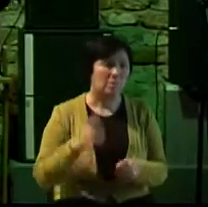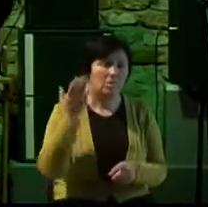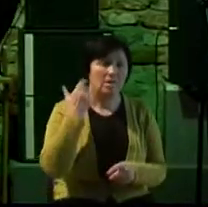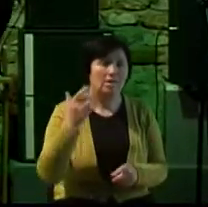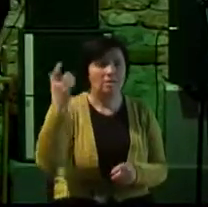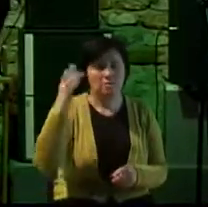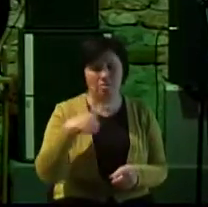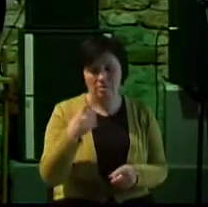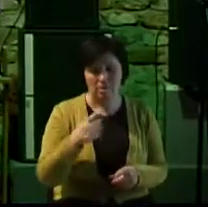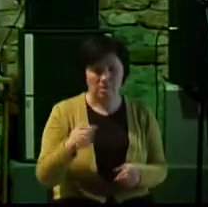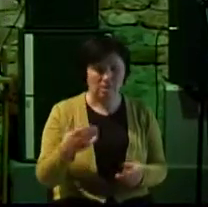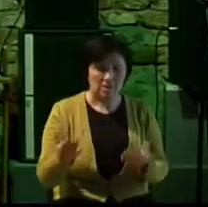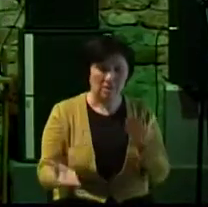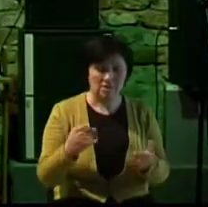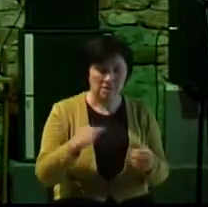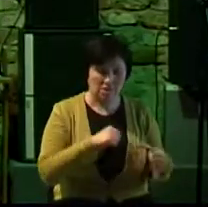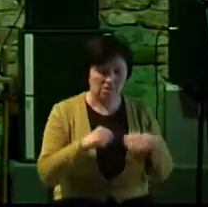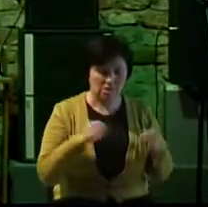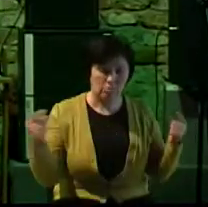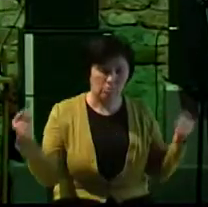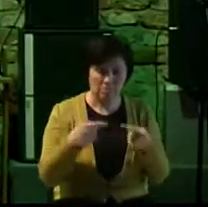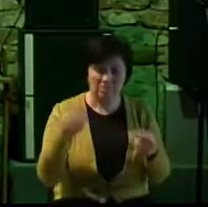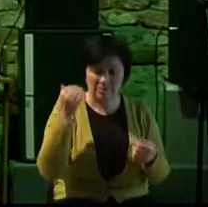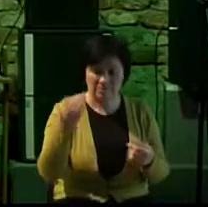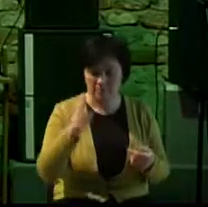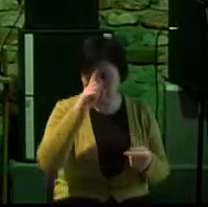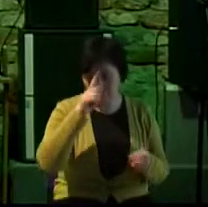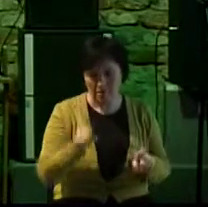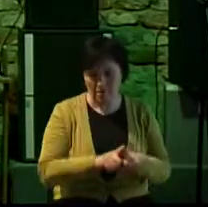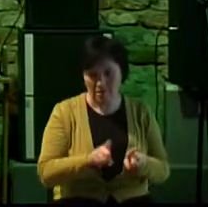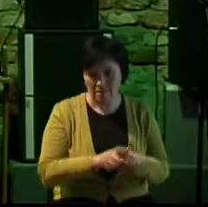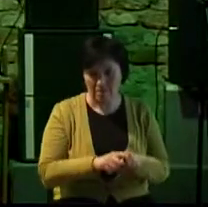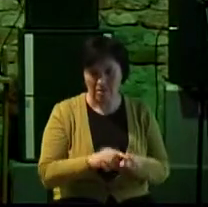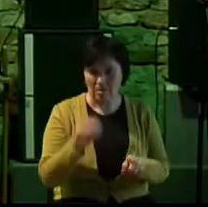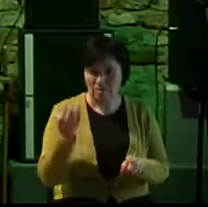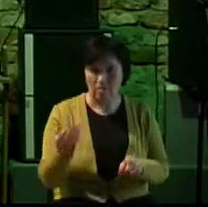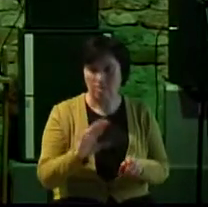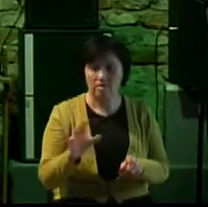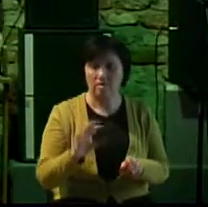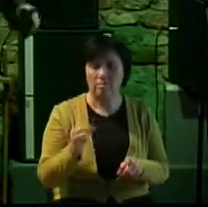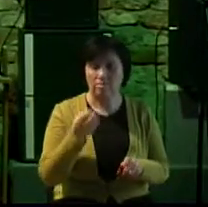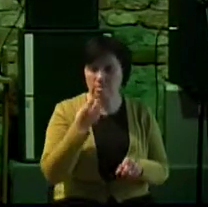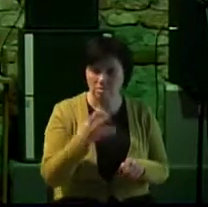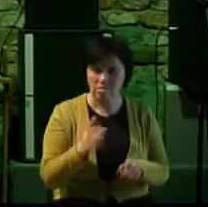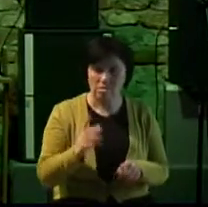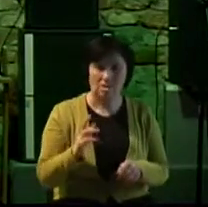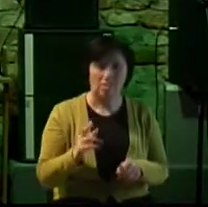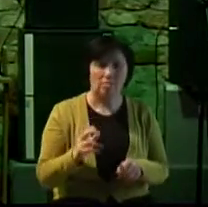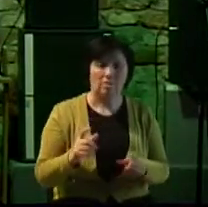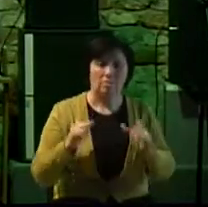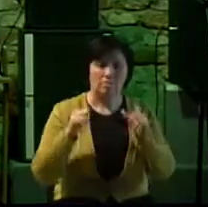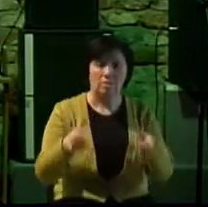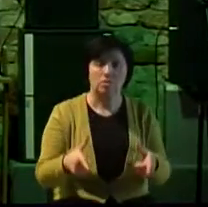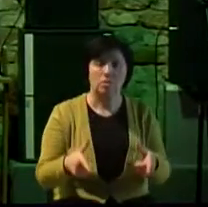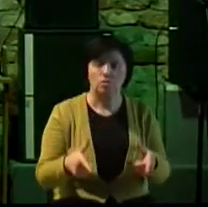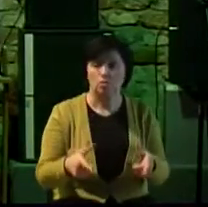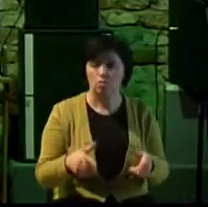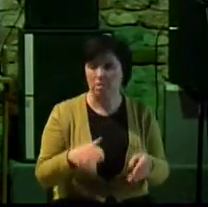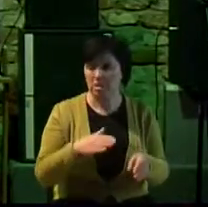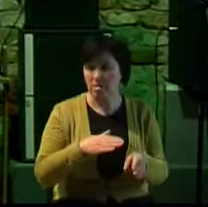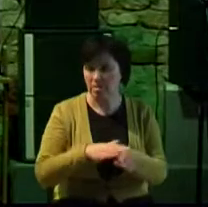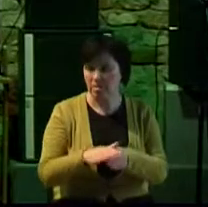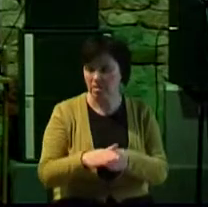Господь говорит, если согрешит против тебя брат твой, то Он говорит не только о поступке, который человек совершил